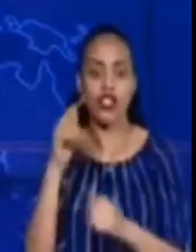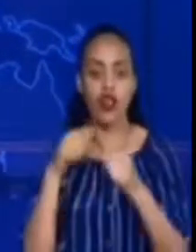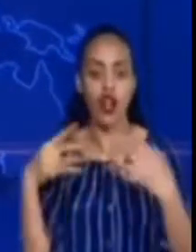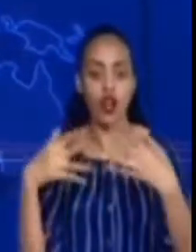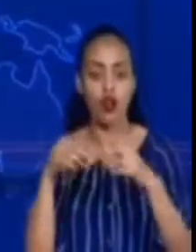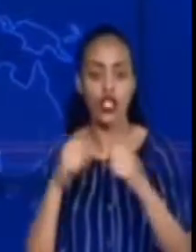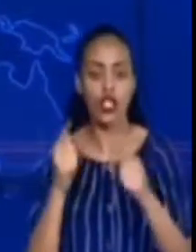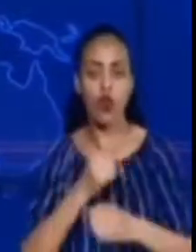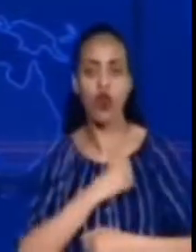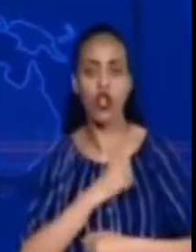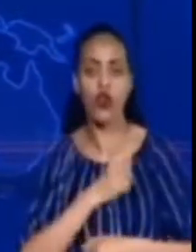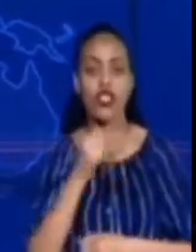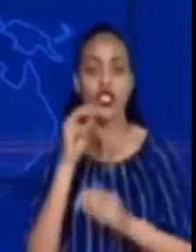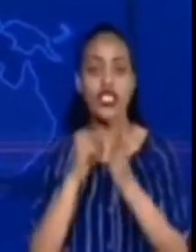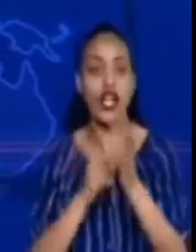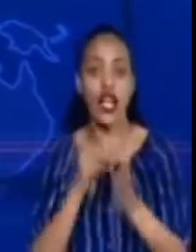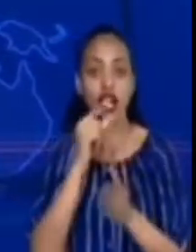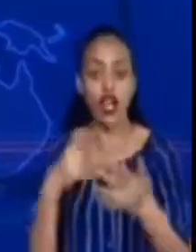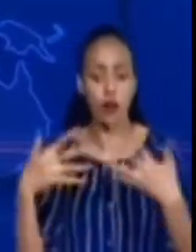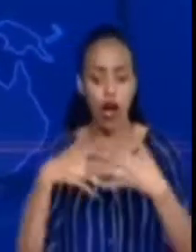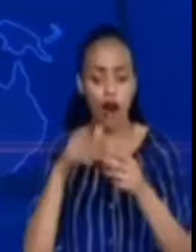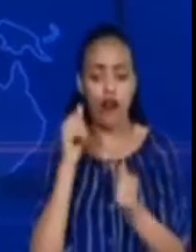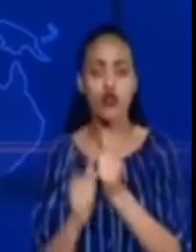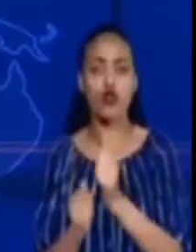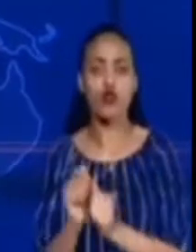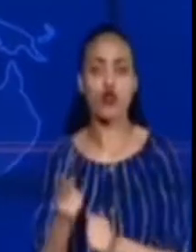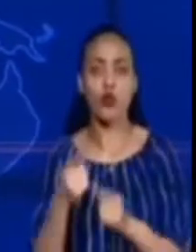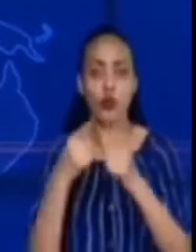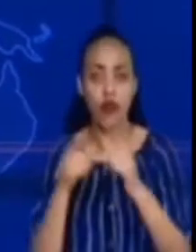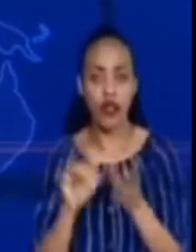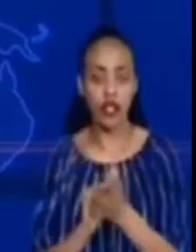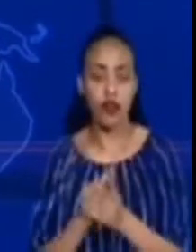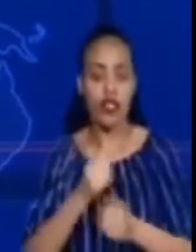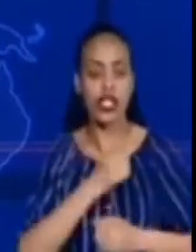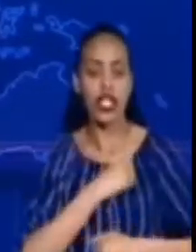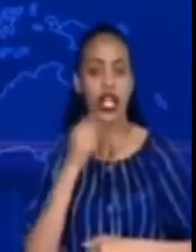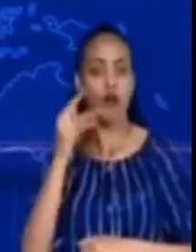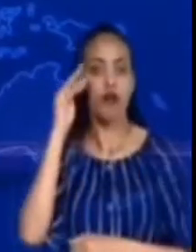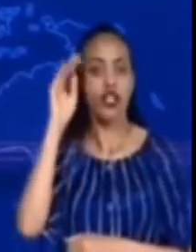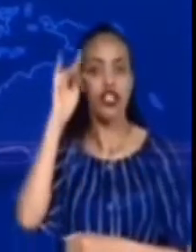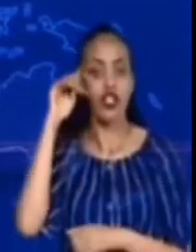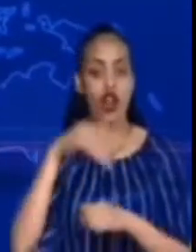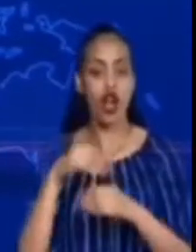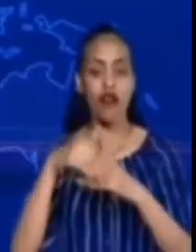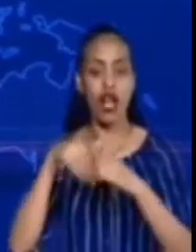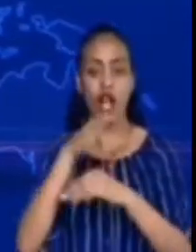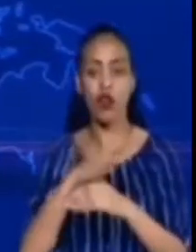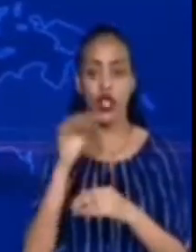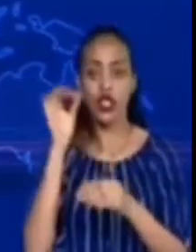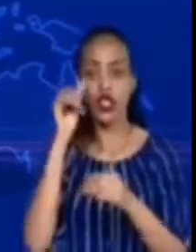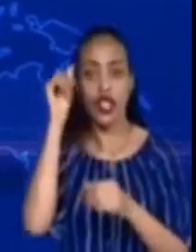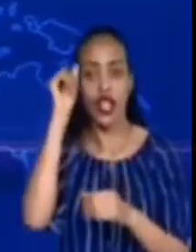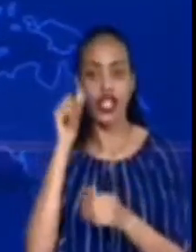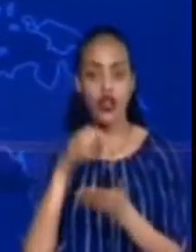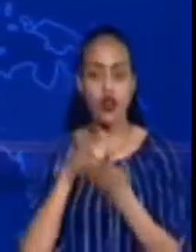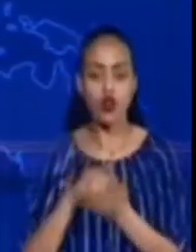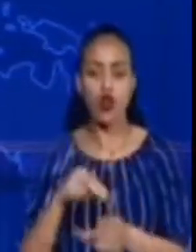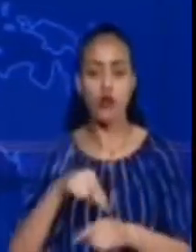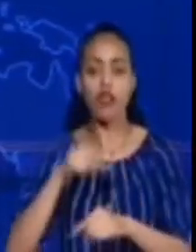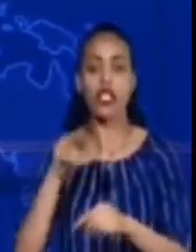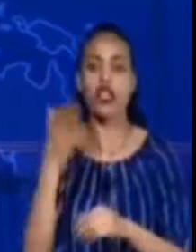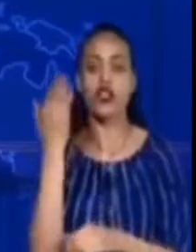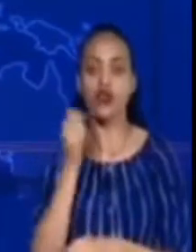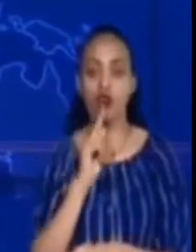ይሄው ስለ ዶክተር ዘበነ ያልኩት እስላምን የማይሰድበው ብቻኛው የተዋህዶ መምህር